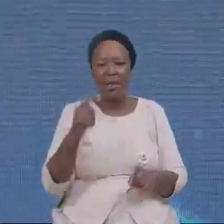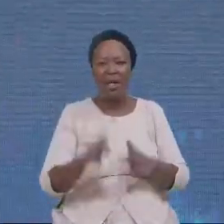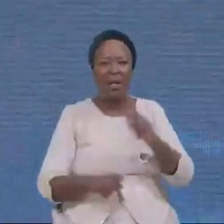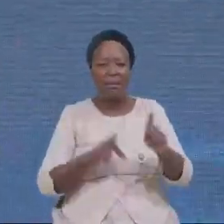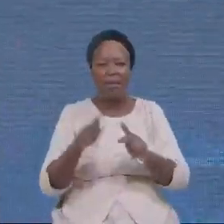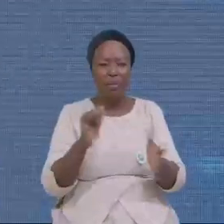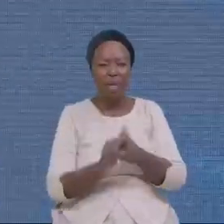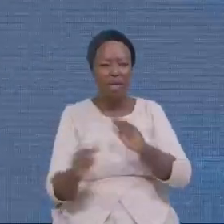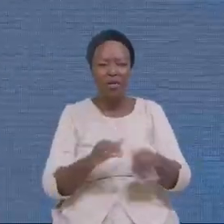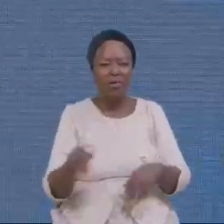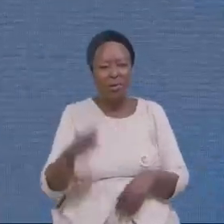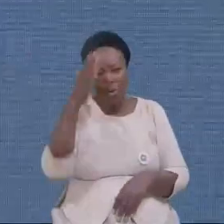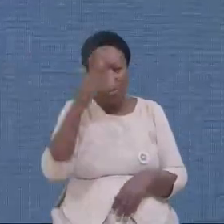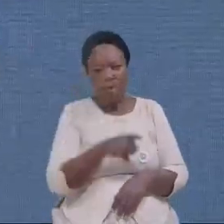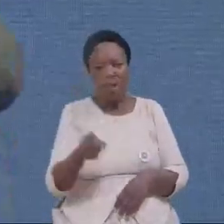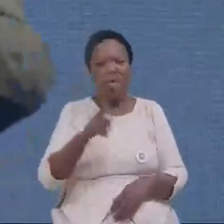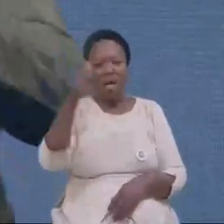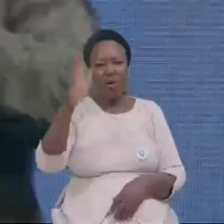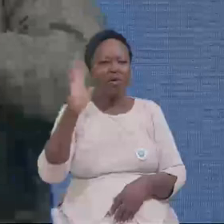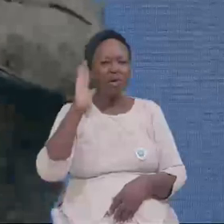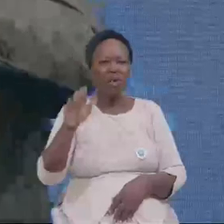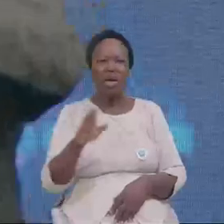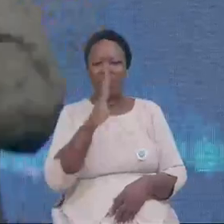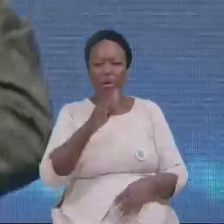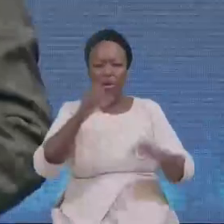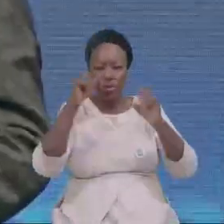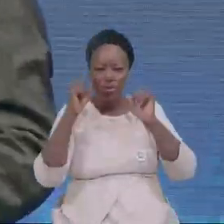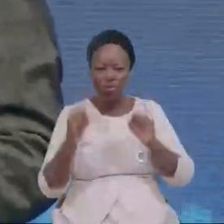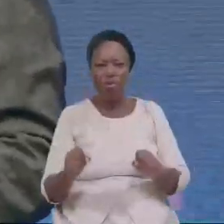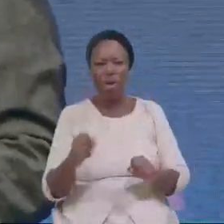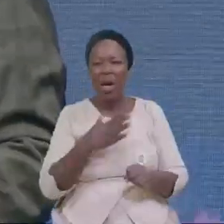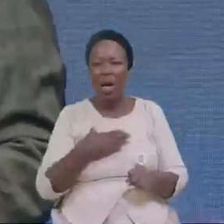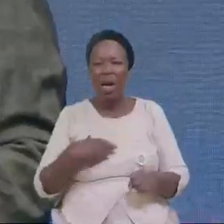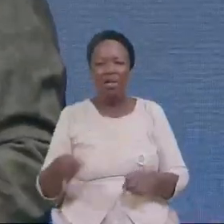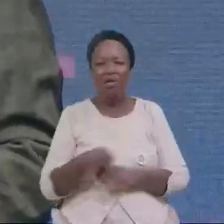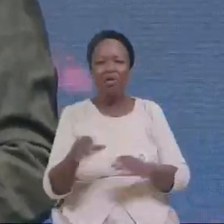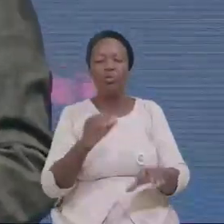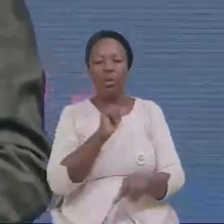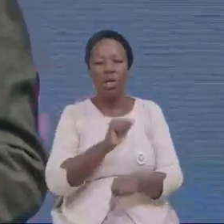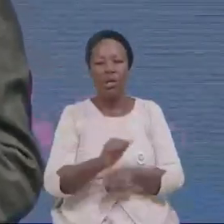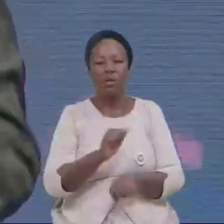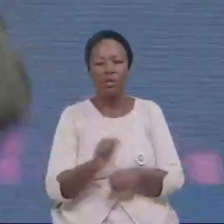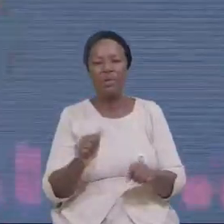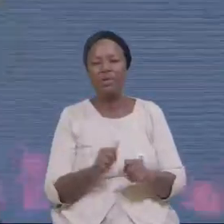ceux qui connaissent leur Dieu seront forts et feront des exploits.